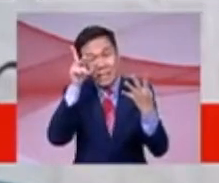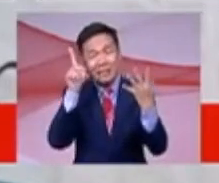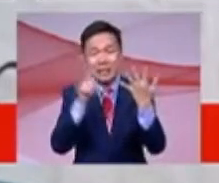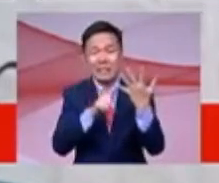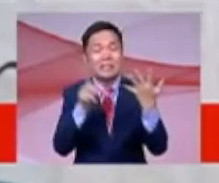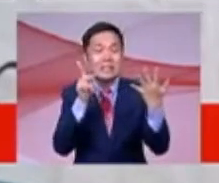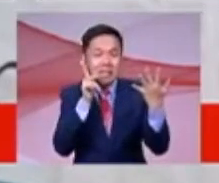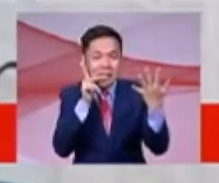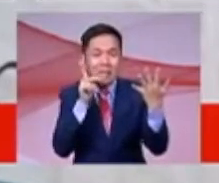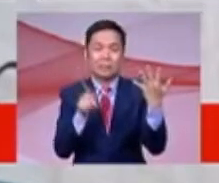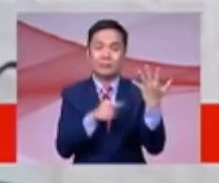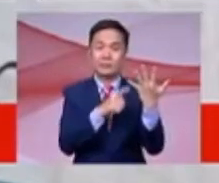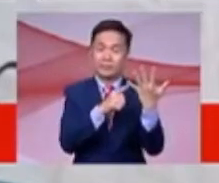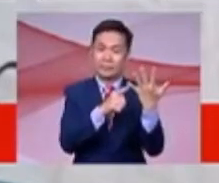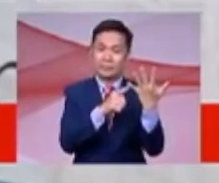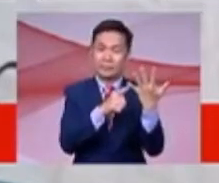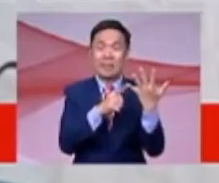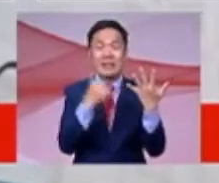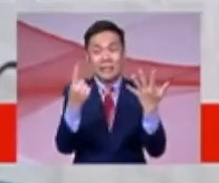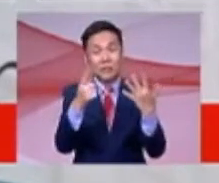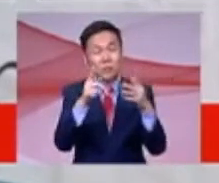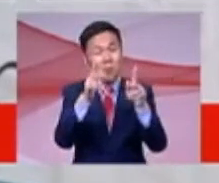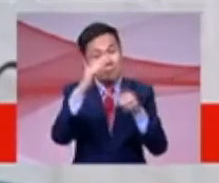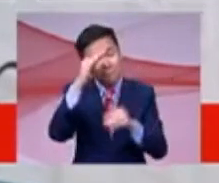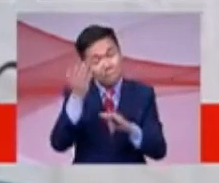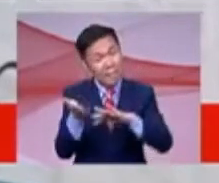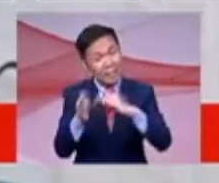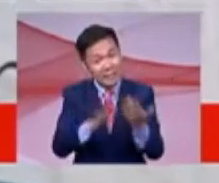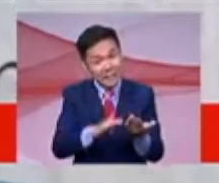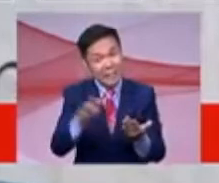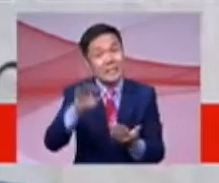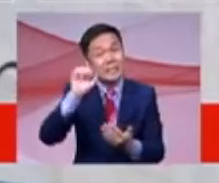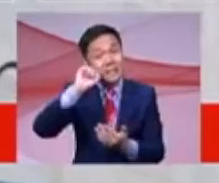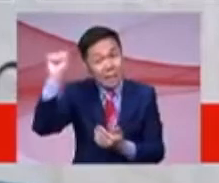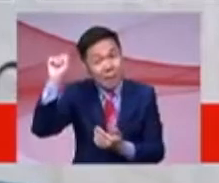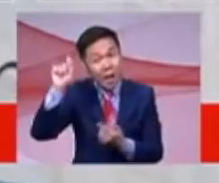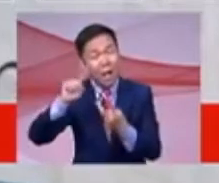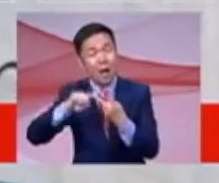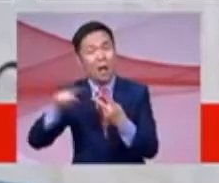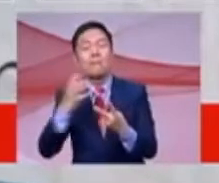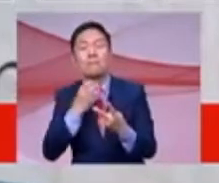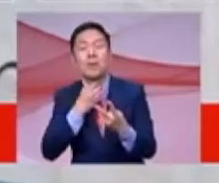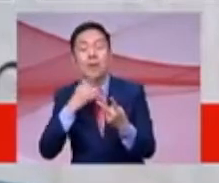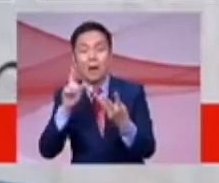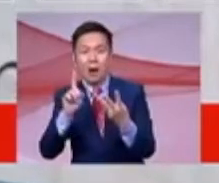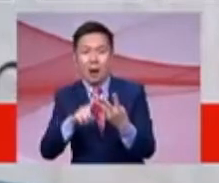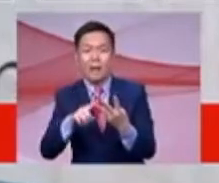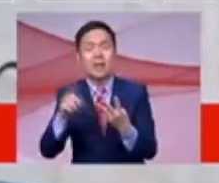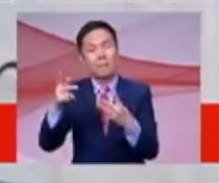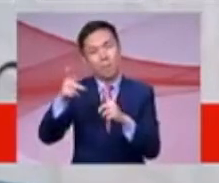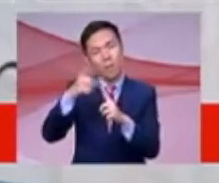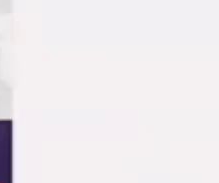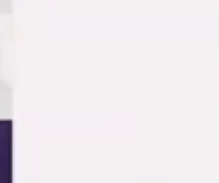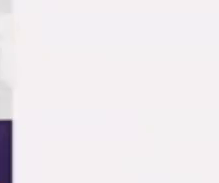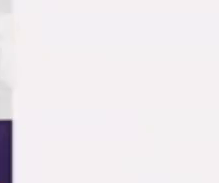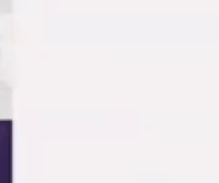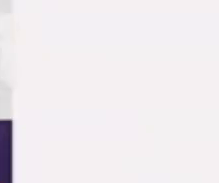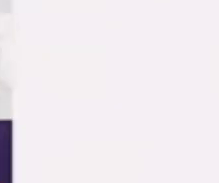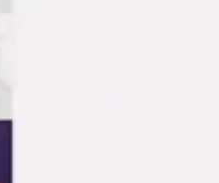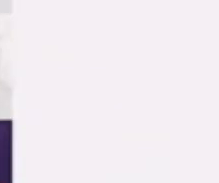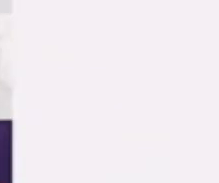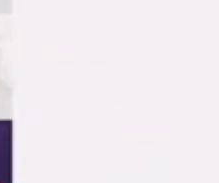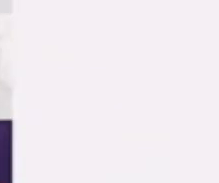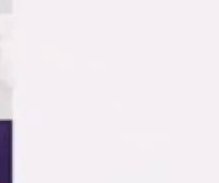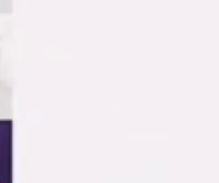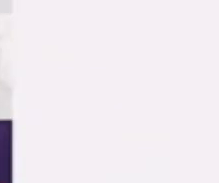dan Kedah serta masing-masing 1 kes kematian di Sabah, Perak dan juga Pulau Pinang. Perincian